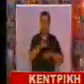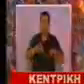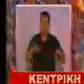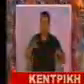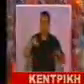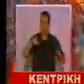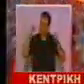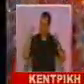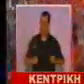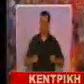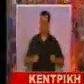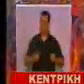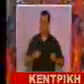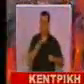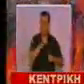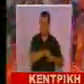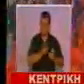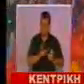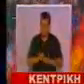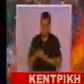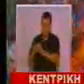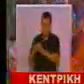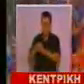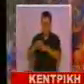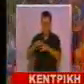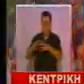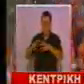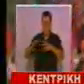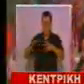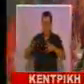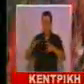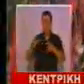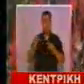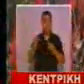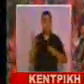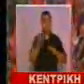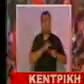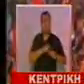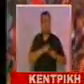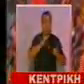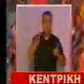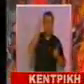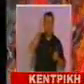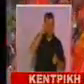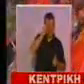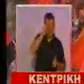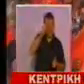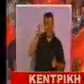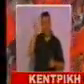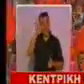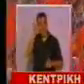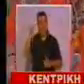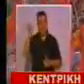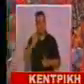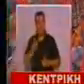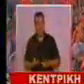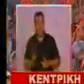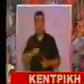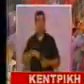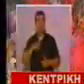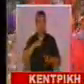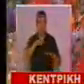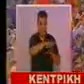βάση, γιατί μεγαλώνει η απόκληση των συμφερόντων του γερμανικού, του γαλλικού, του ιταλικού και του